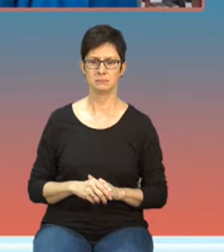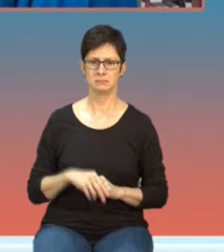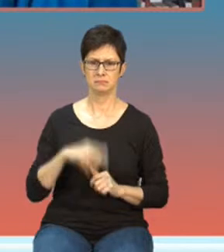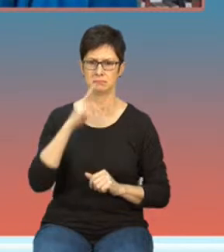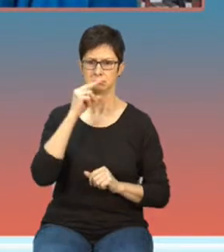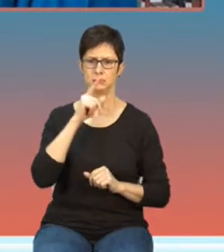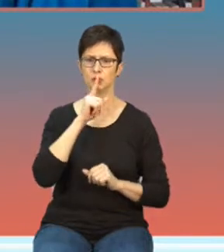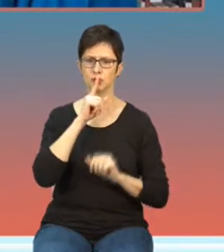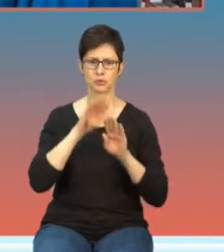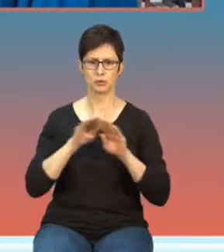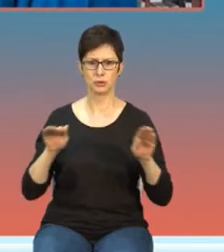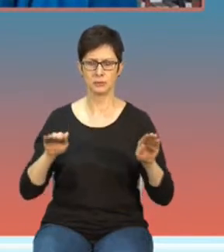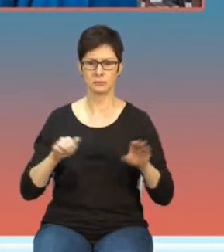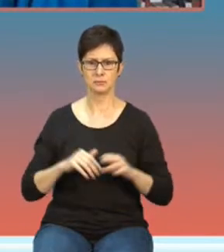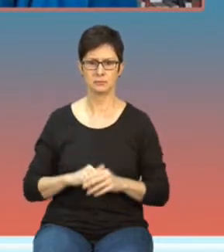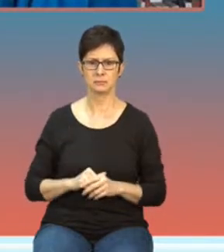www.youtube.com